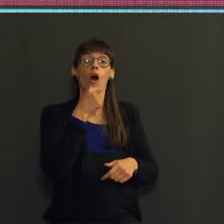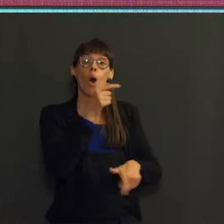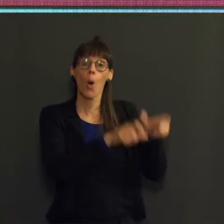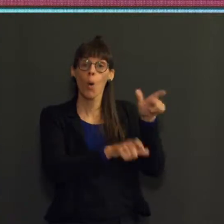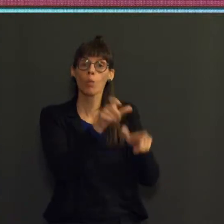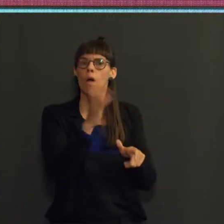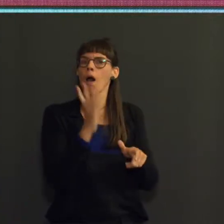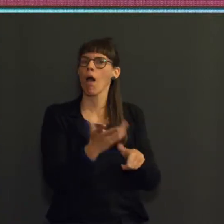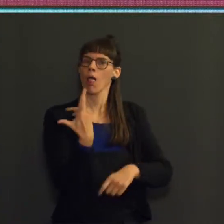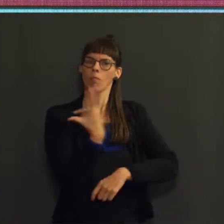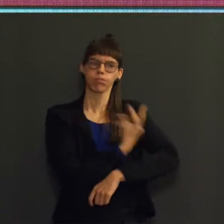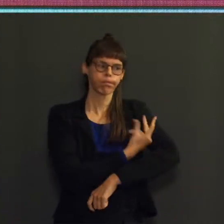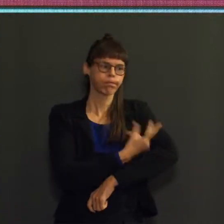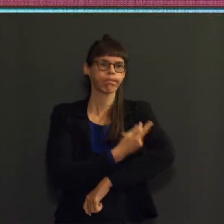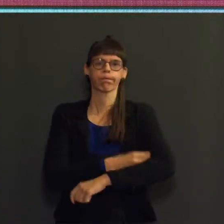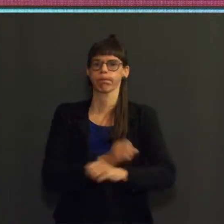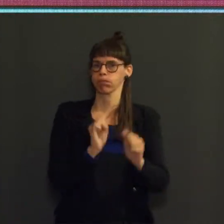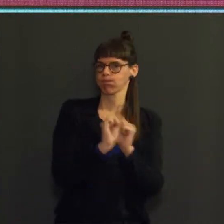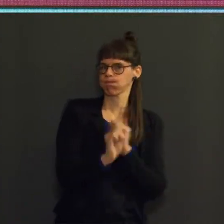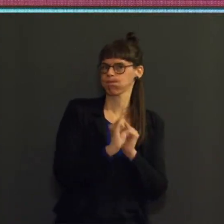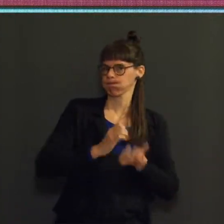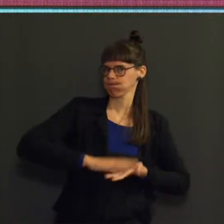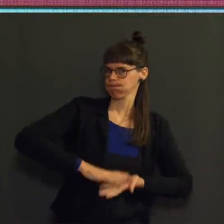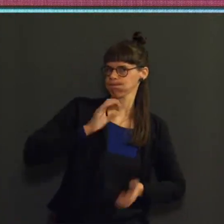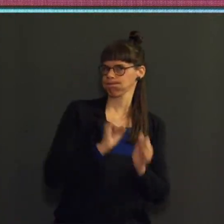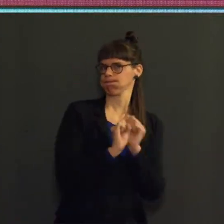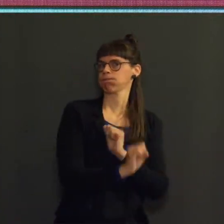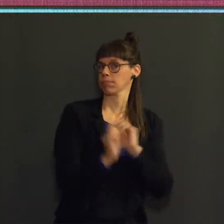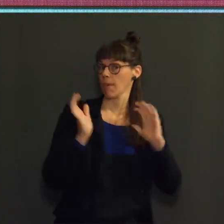steeds meer beschermd worden door het vaccin.